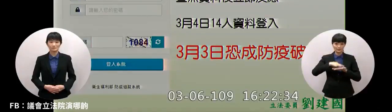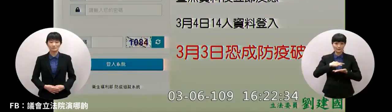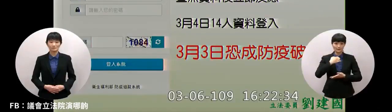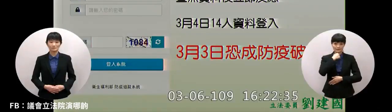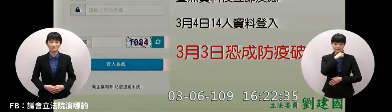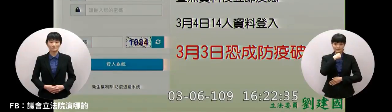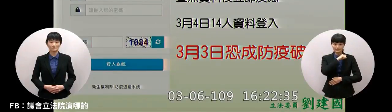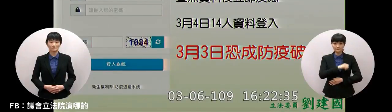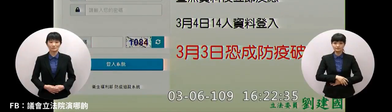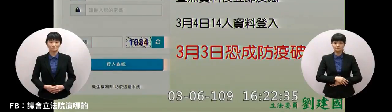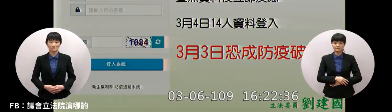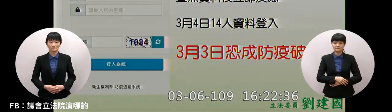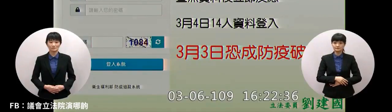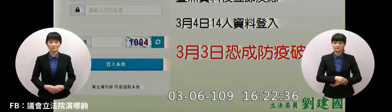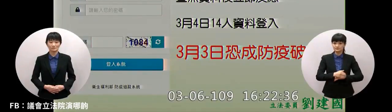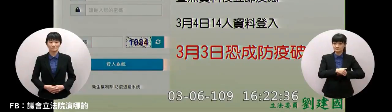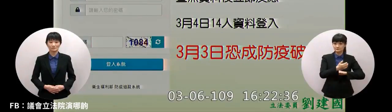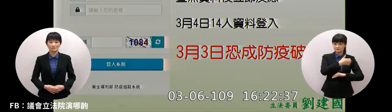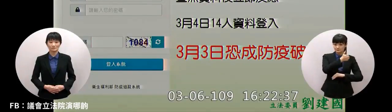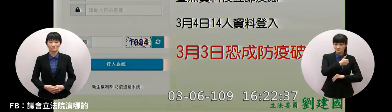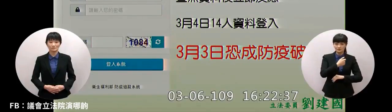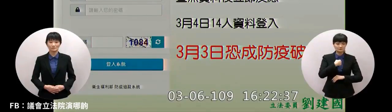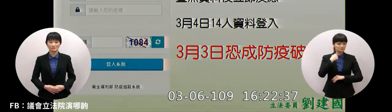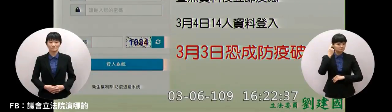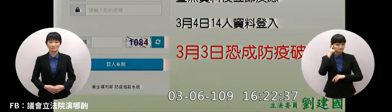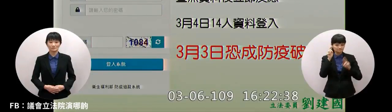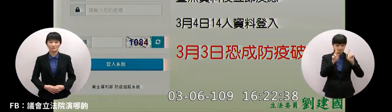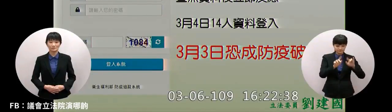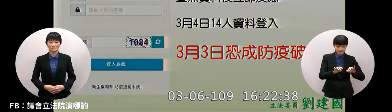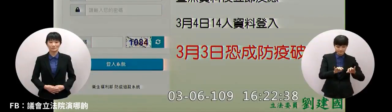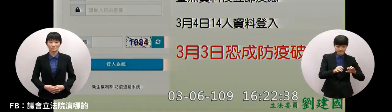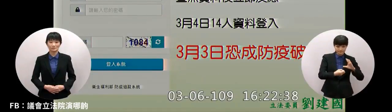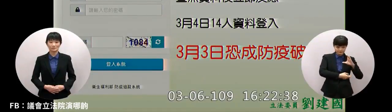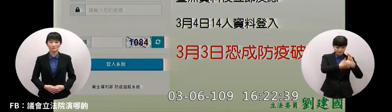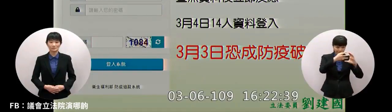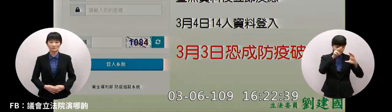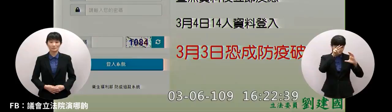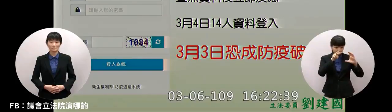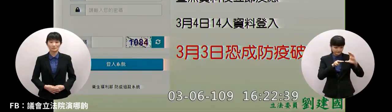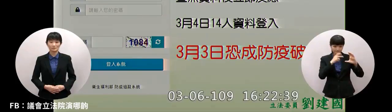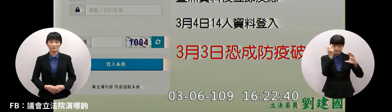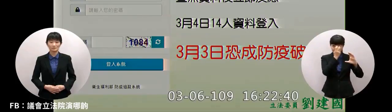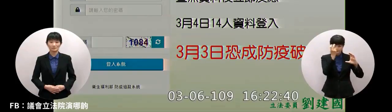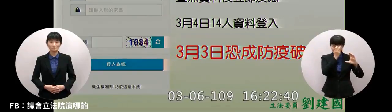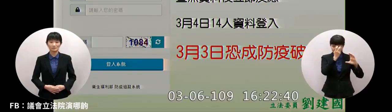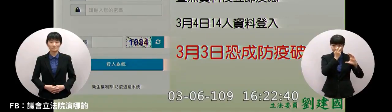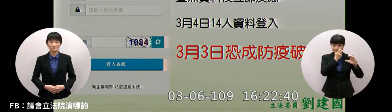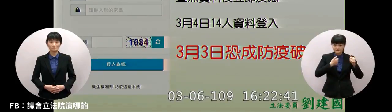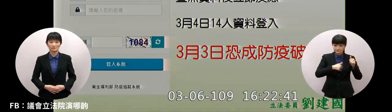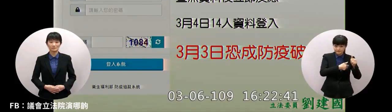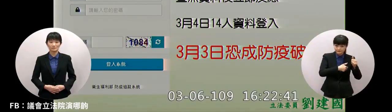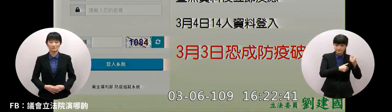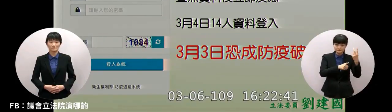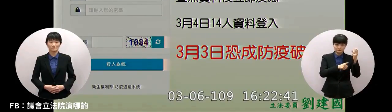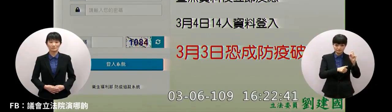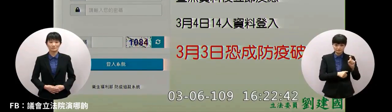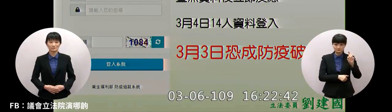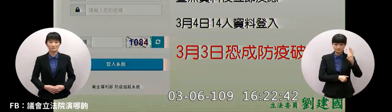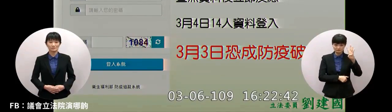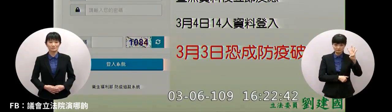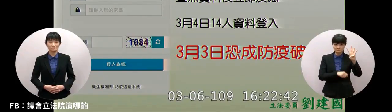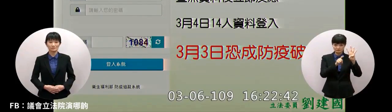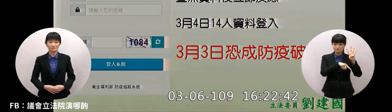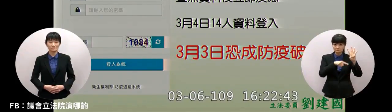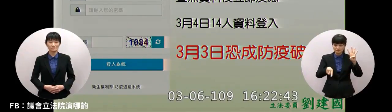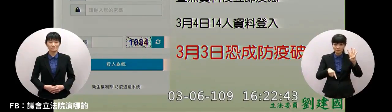长。要在隔天的时候去追踪上这个系统去查询这14个人，结果查无资料。那后来跟